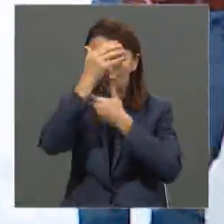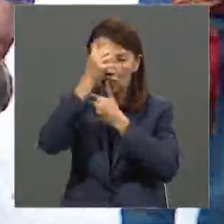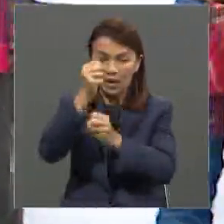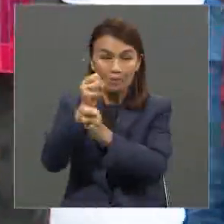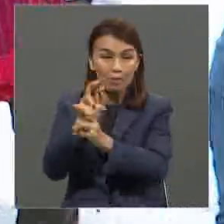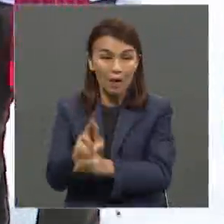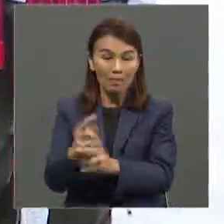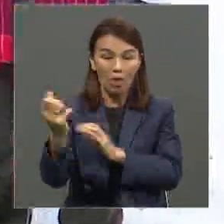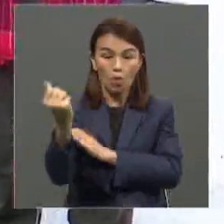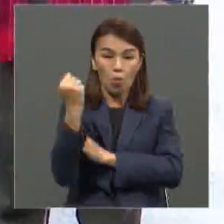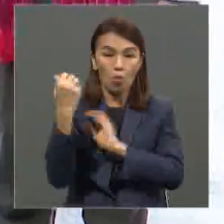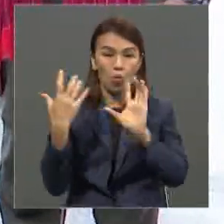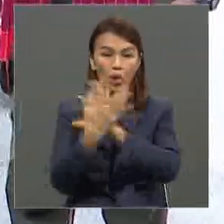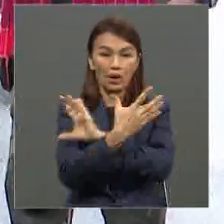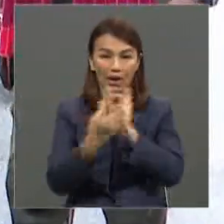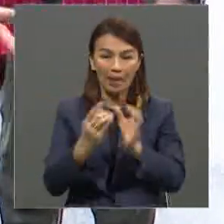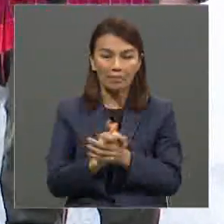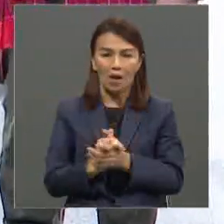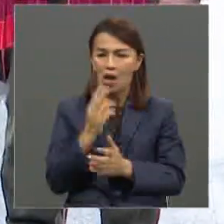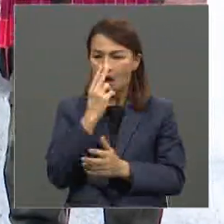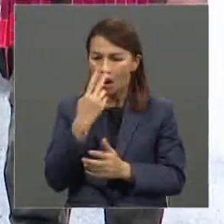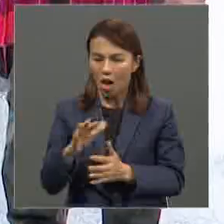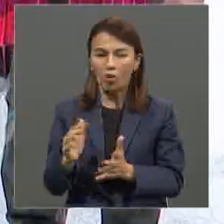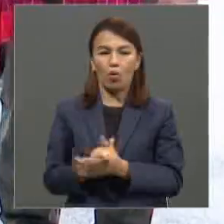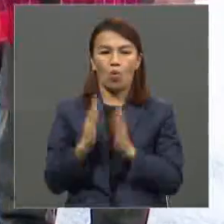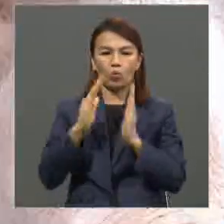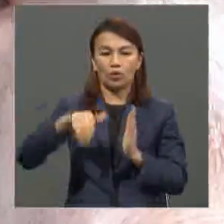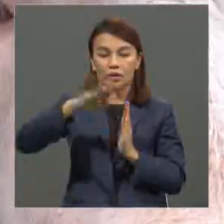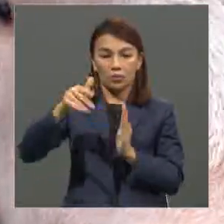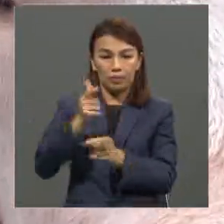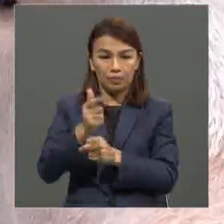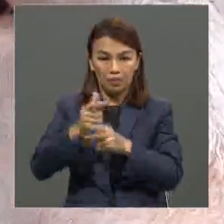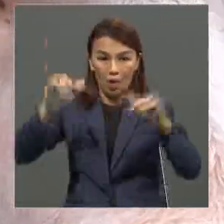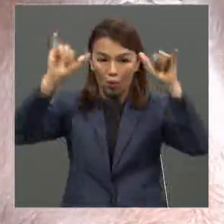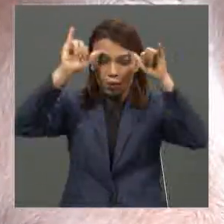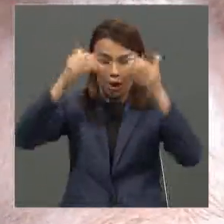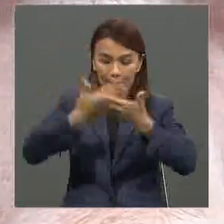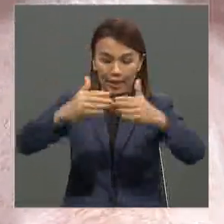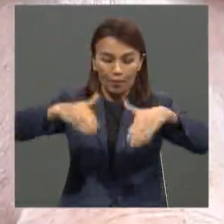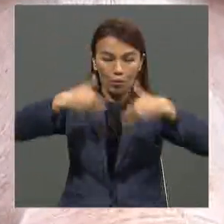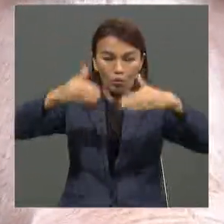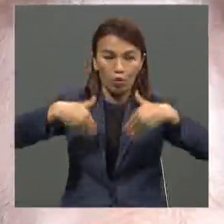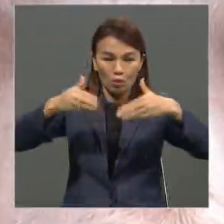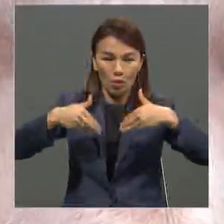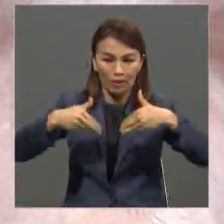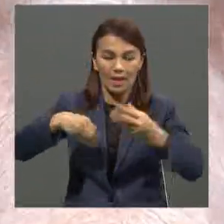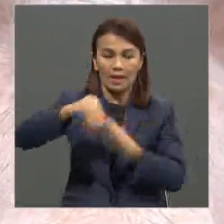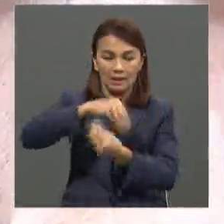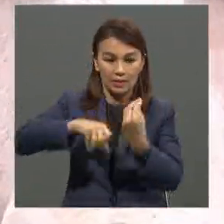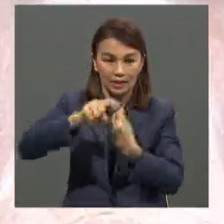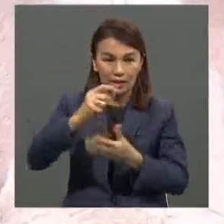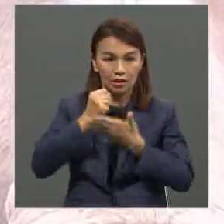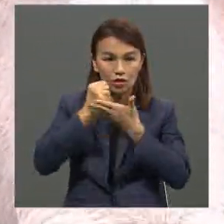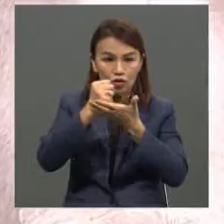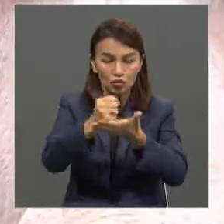ประชาสัมพันธ์ของรัฐบาลทำให้การเลี้ยงควายเป็นที่นิยมมากขึ้นแล้วเชื่อว่าจะสามารถสร้างรายได้ให้เกษตรกรเพิ่มมูลค่าทางเศรษฐกิจช่วย